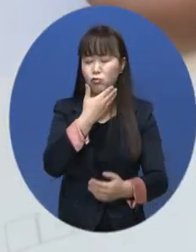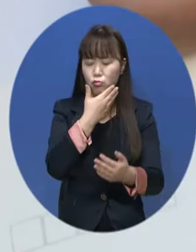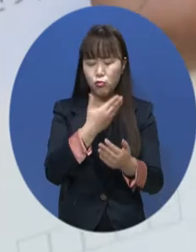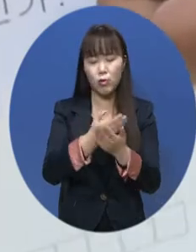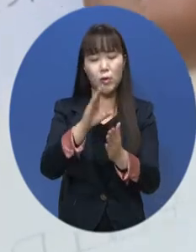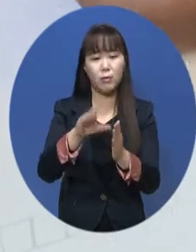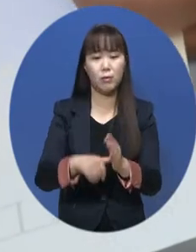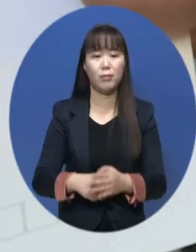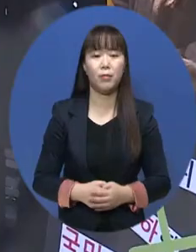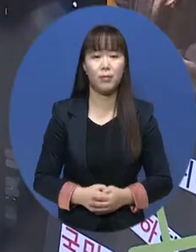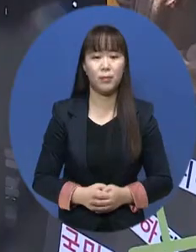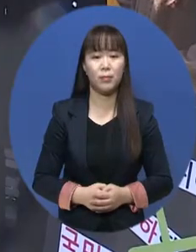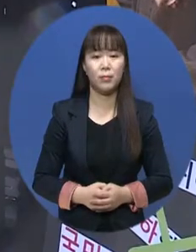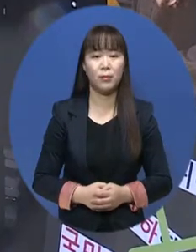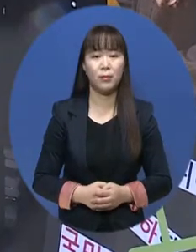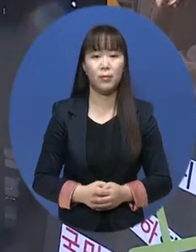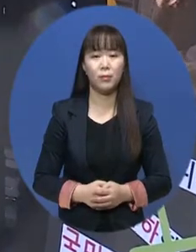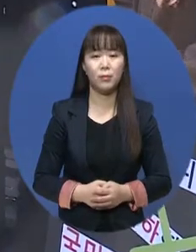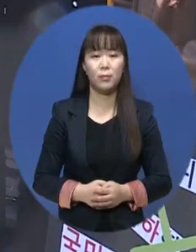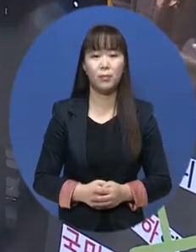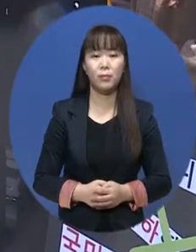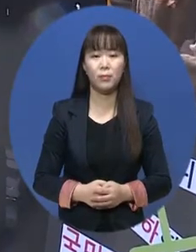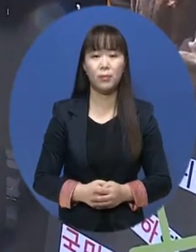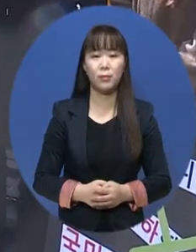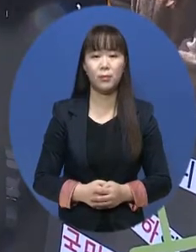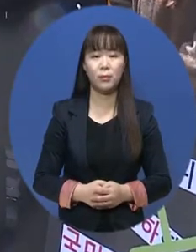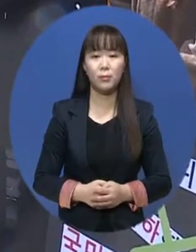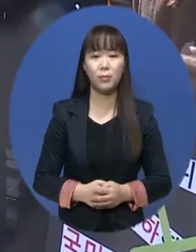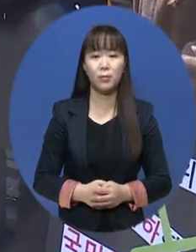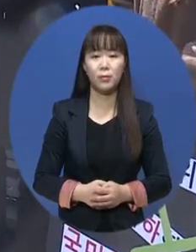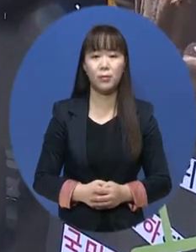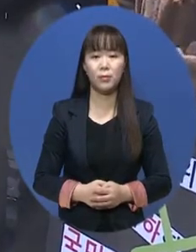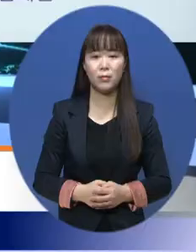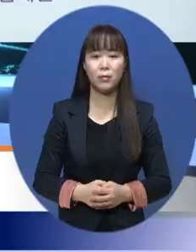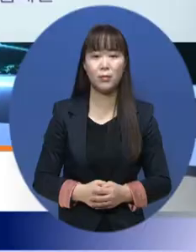중요한 시점입니다. 복지TV 뉴스 박성용입니다.